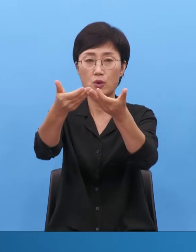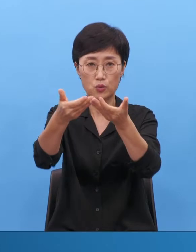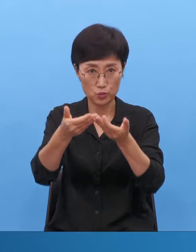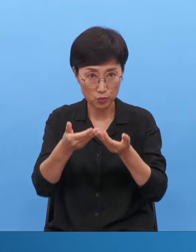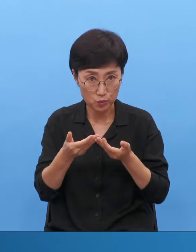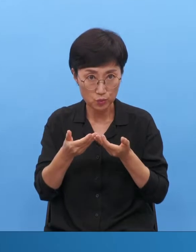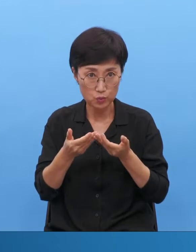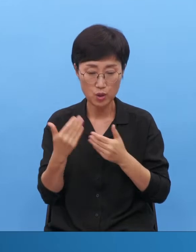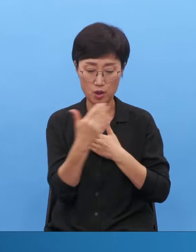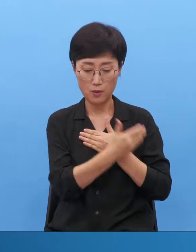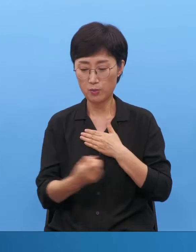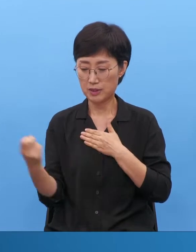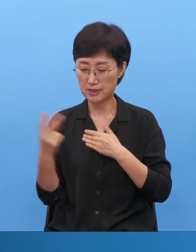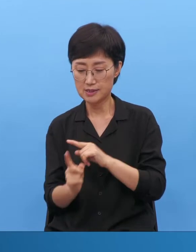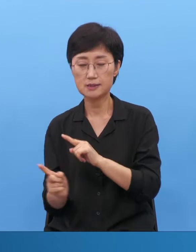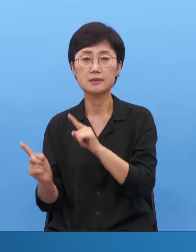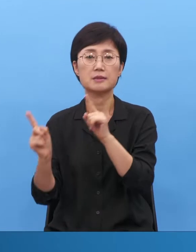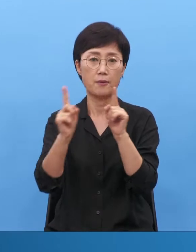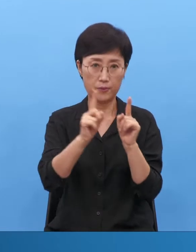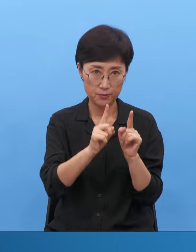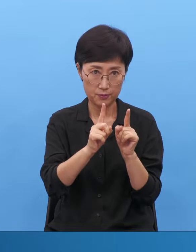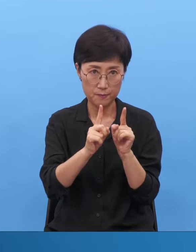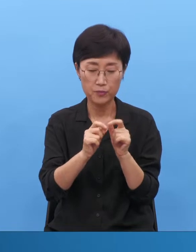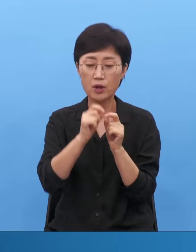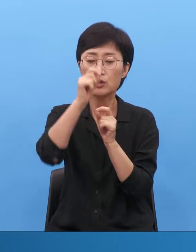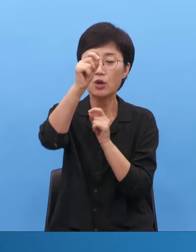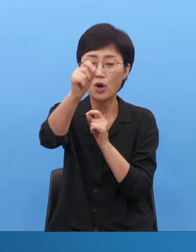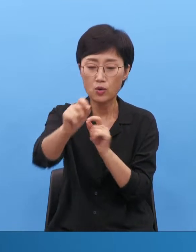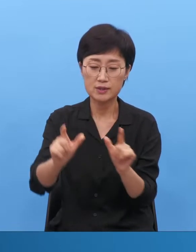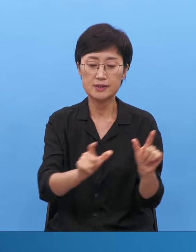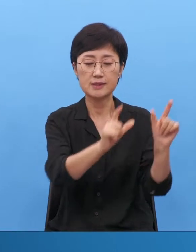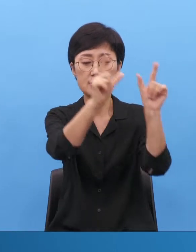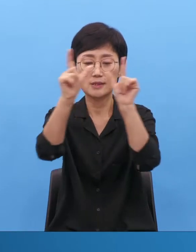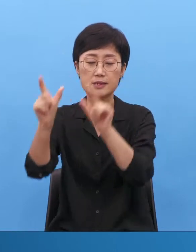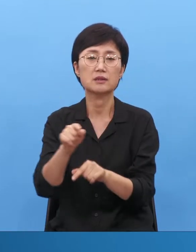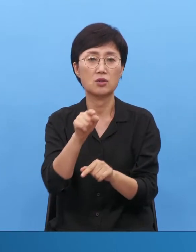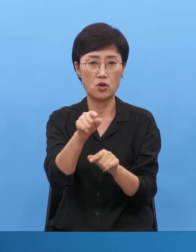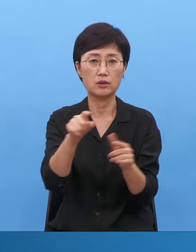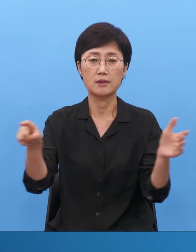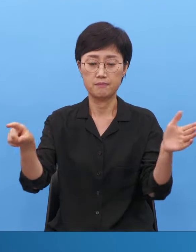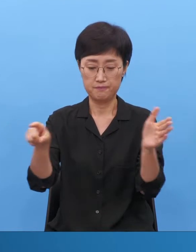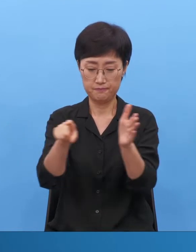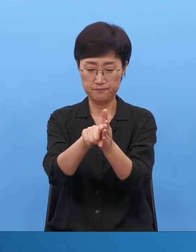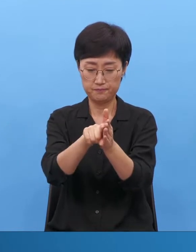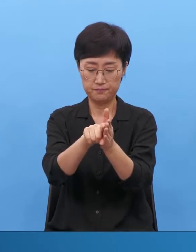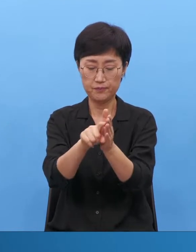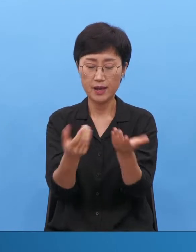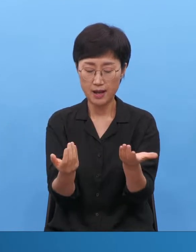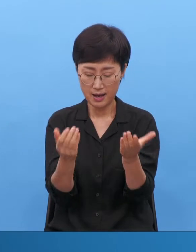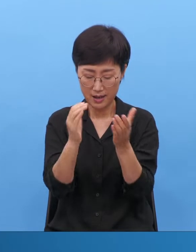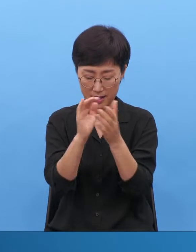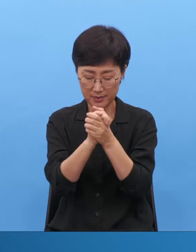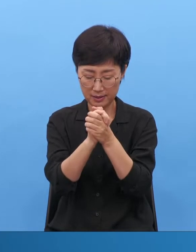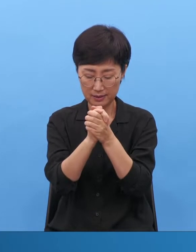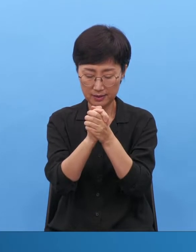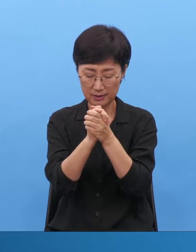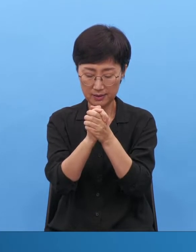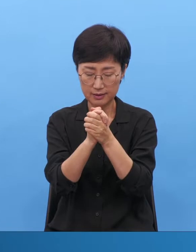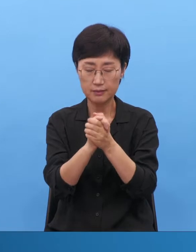죄를 사하여 주시는 것과 몸이 다시 사는 것과 영원히 사는 것을